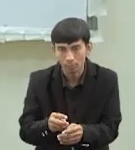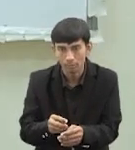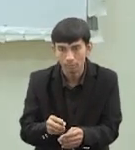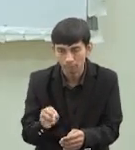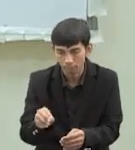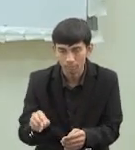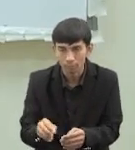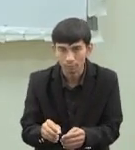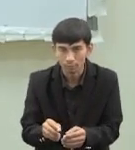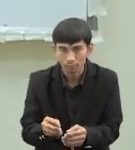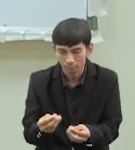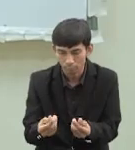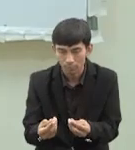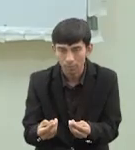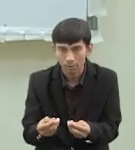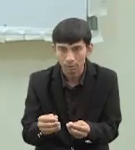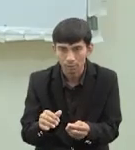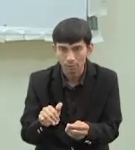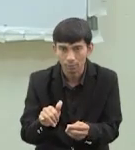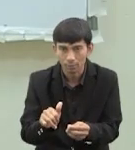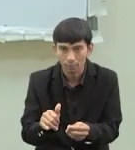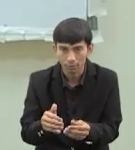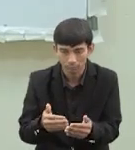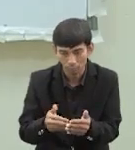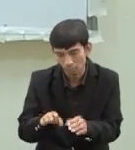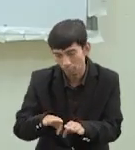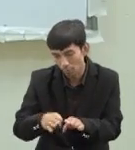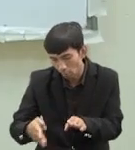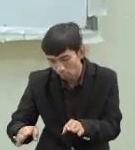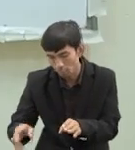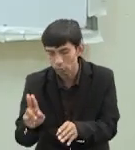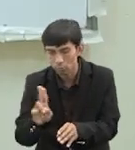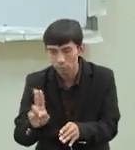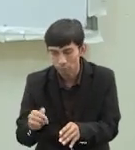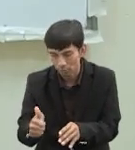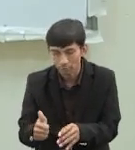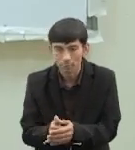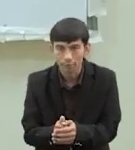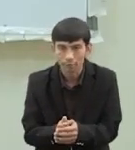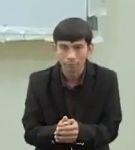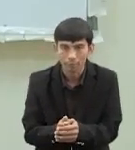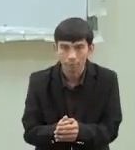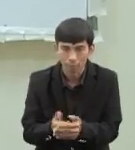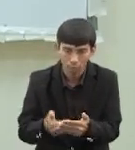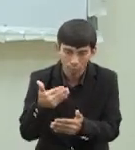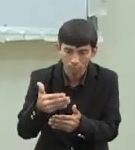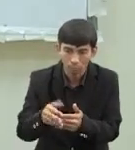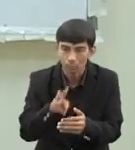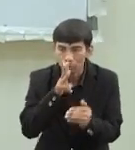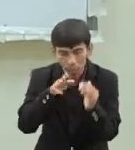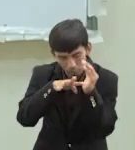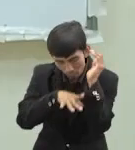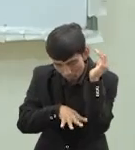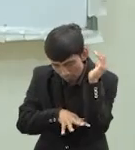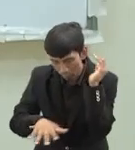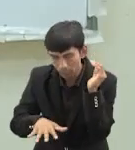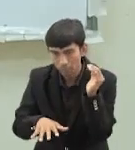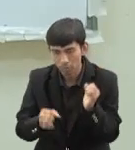Tôn đầy xò nữ lọc chi chiệt. Kraoi bê tực sọ khóm khmây